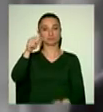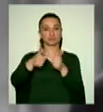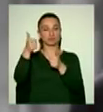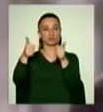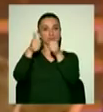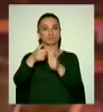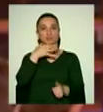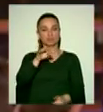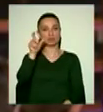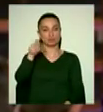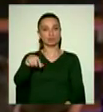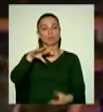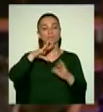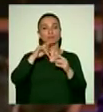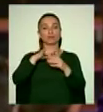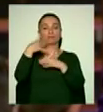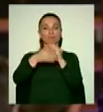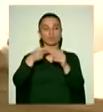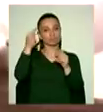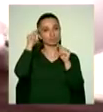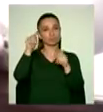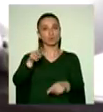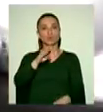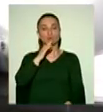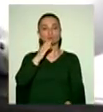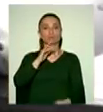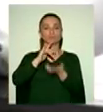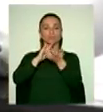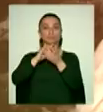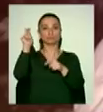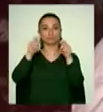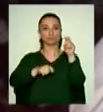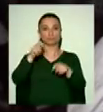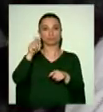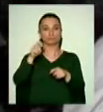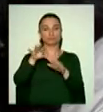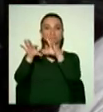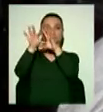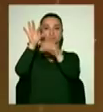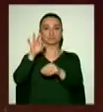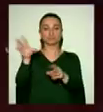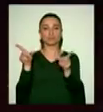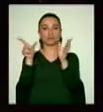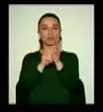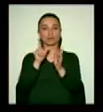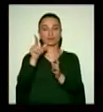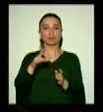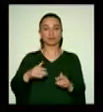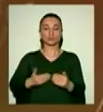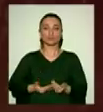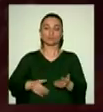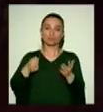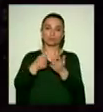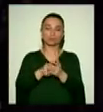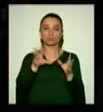შეადარა. ბიჭმა, რომელსაც მთელი ქვეყანა ეტრფოდა გოგო უცხოელ ტურისტებში, სტუდენტებში შეარჩია და მასთან ერთად სიცოცხლის